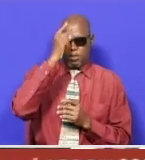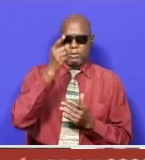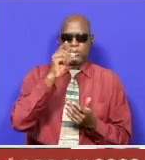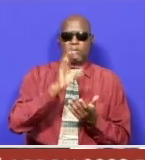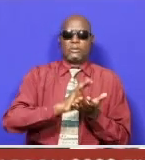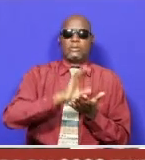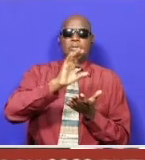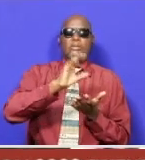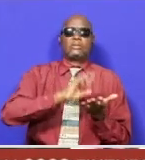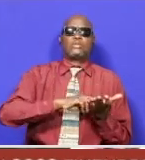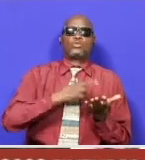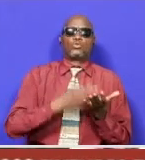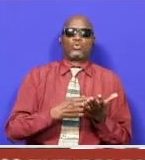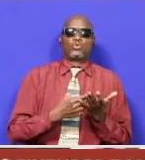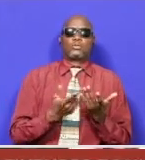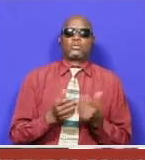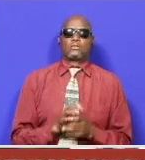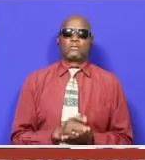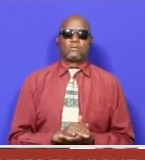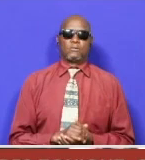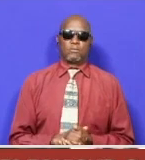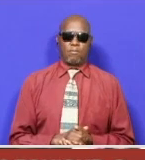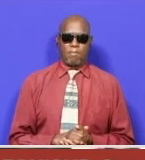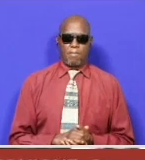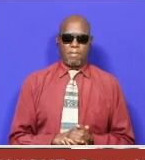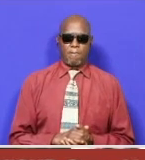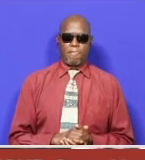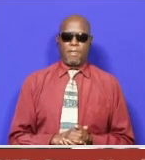Natumai ya kwamba kuja kwa hii diocese na wewe kama askofu,